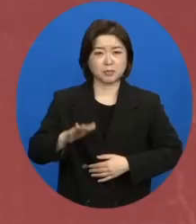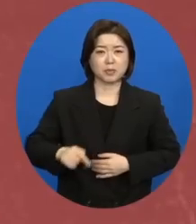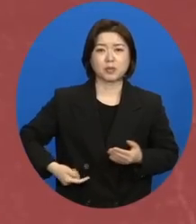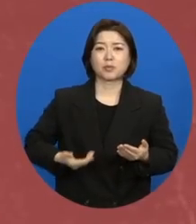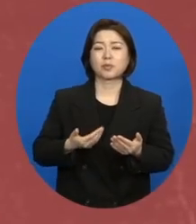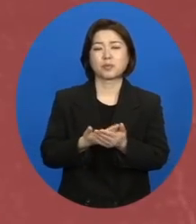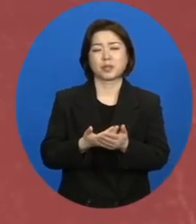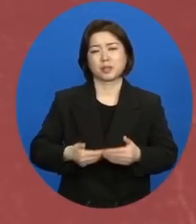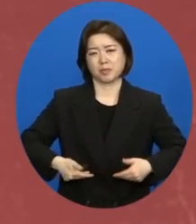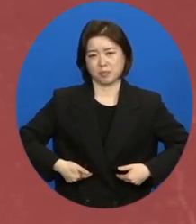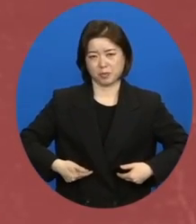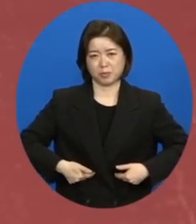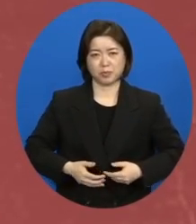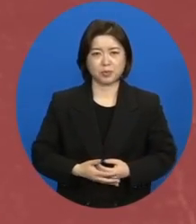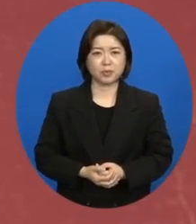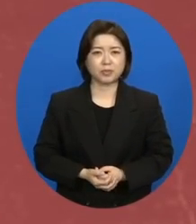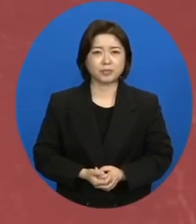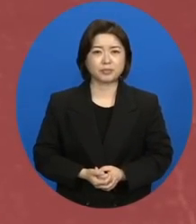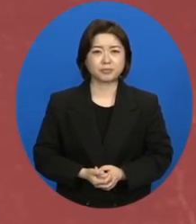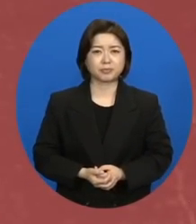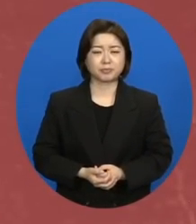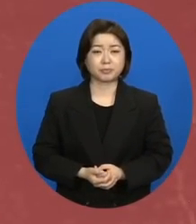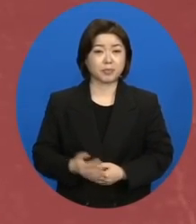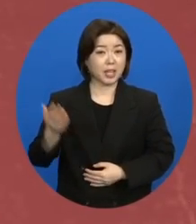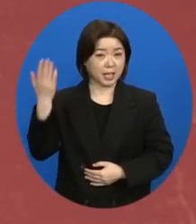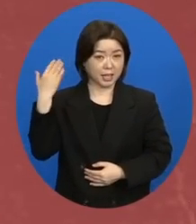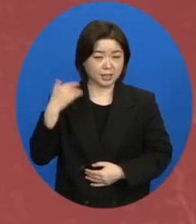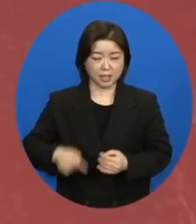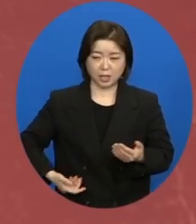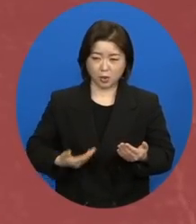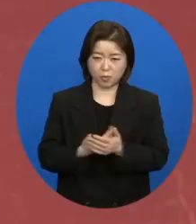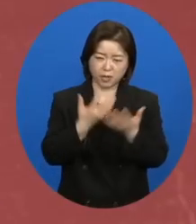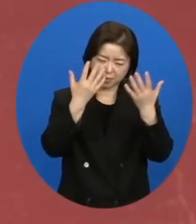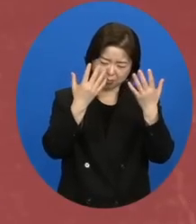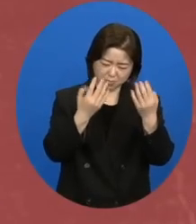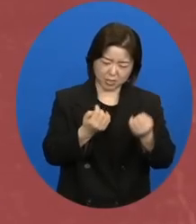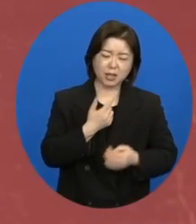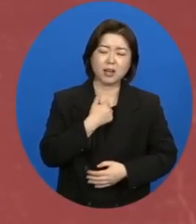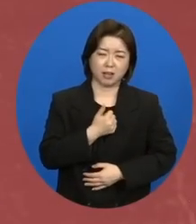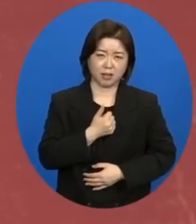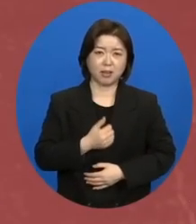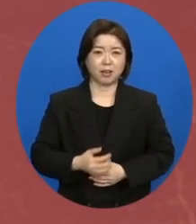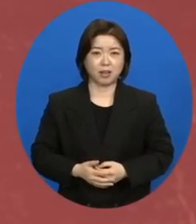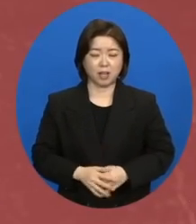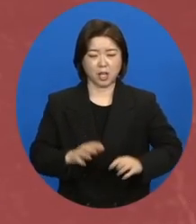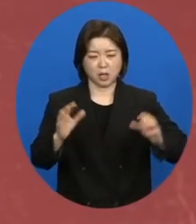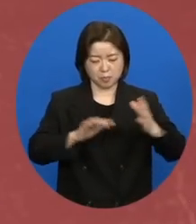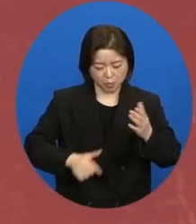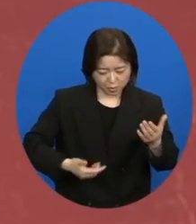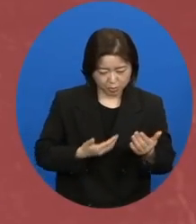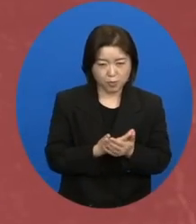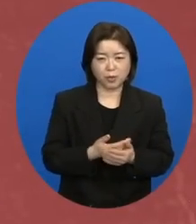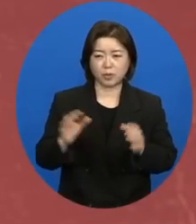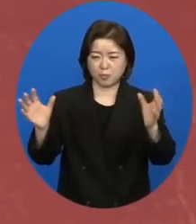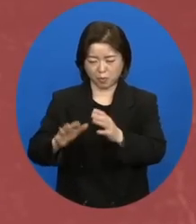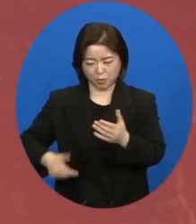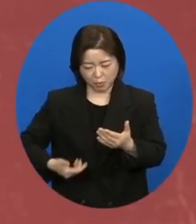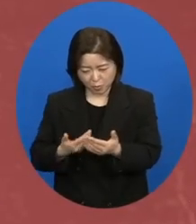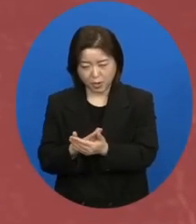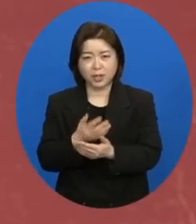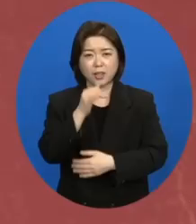회개하셔야 돼요. 우리 한때는 정말 회개 많이 했습니다. 모이면 회개하고 모이면